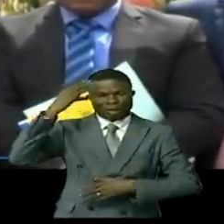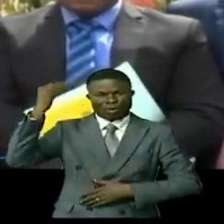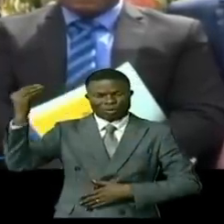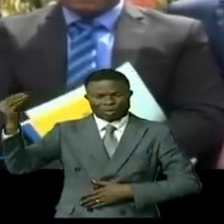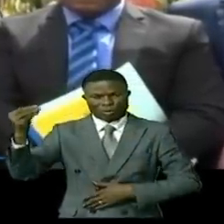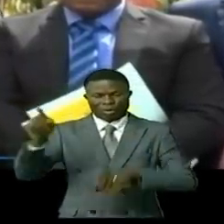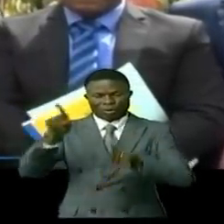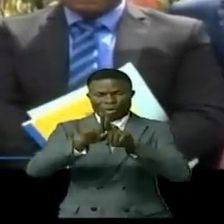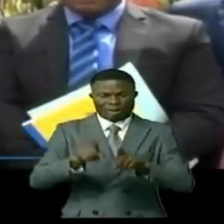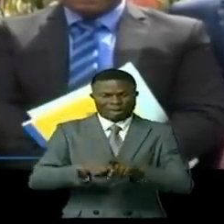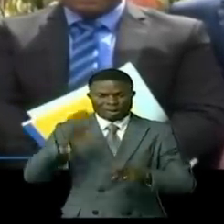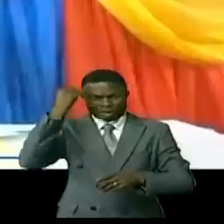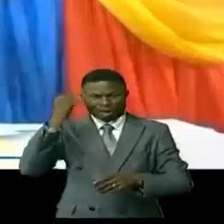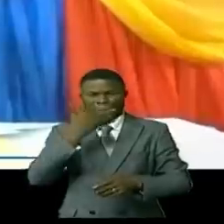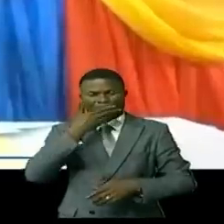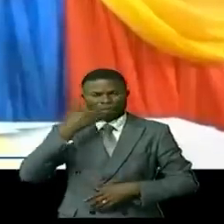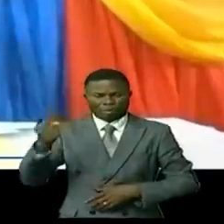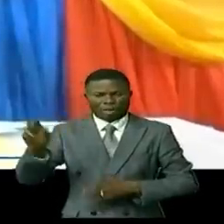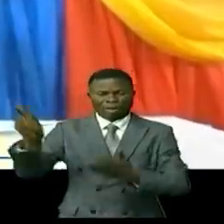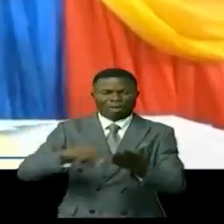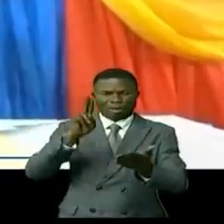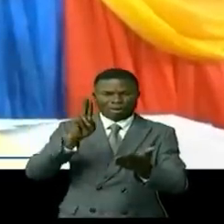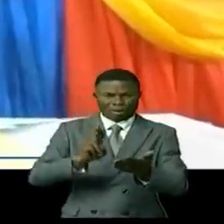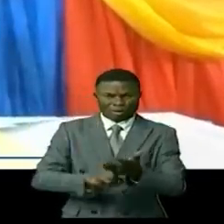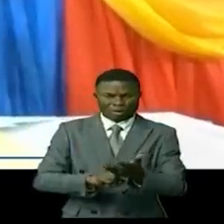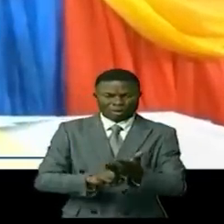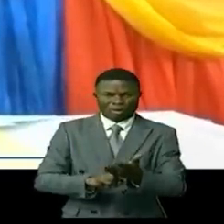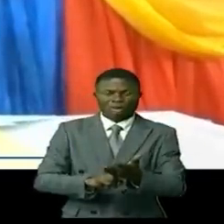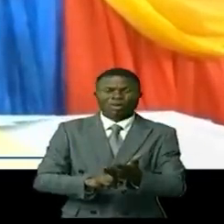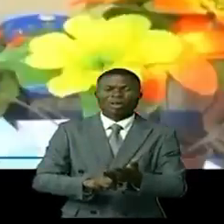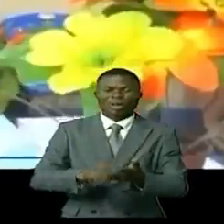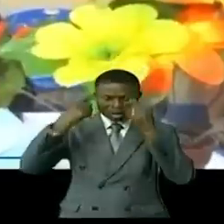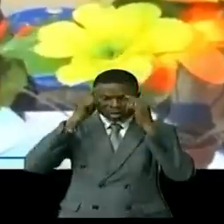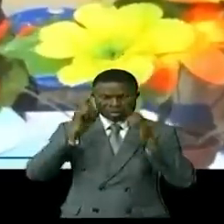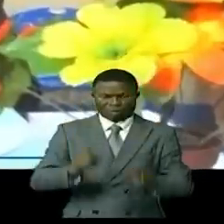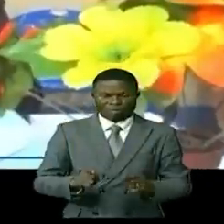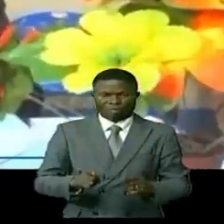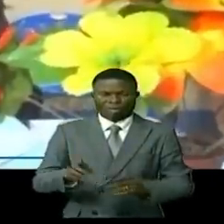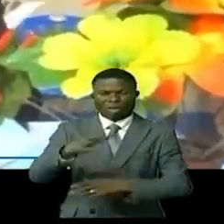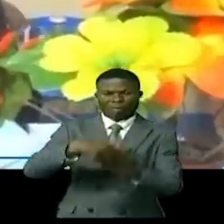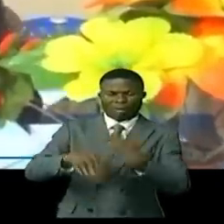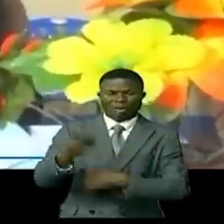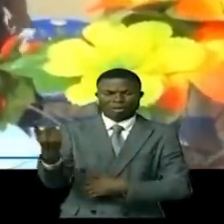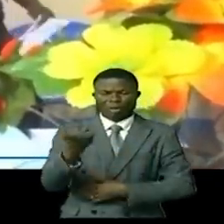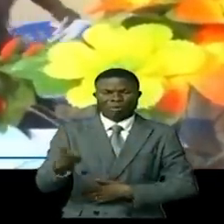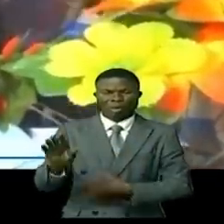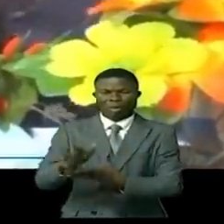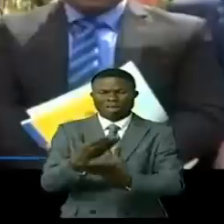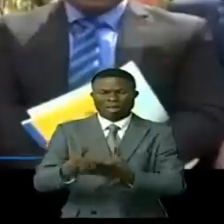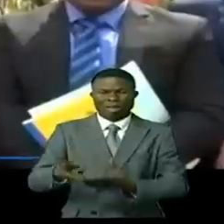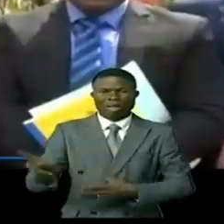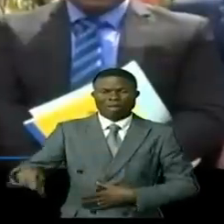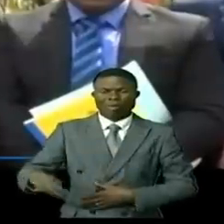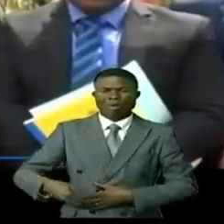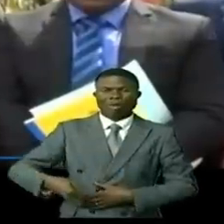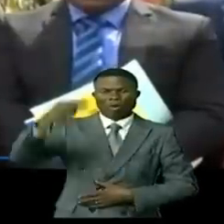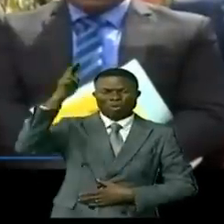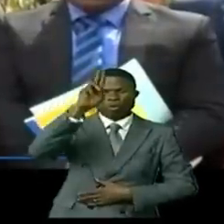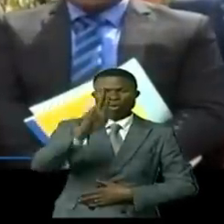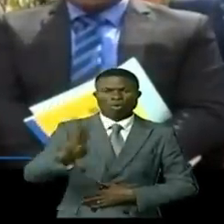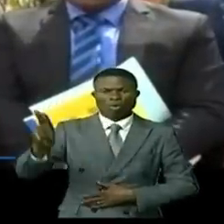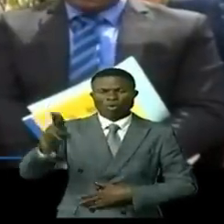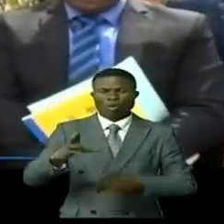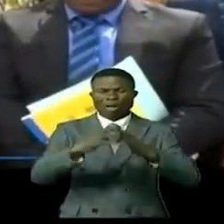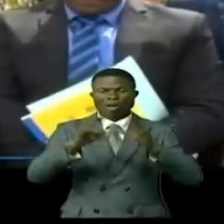des initiatives par la signature d'un protocole d'accord de jumelage entre la province du Haut-Ouélé et